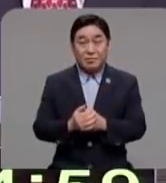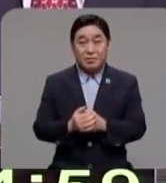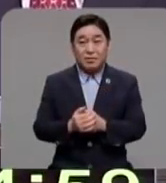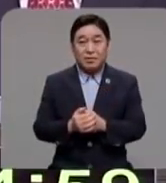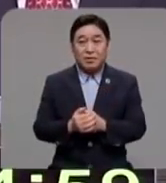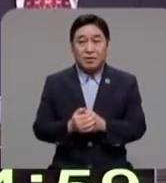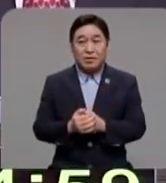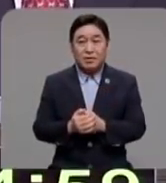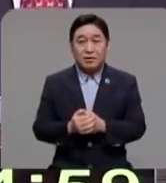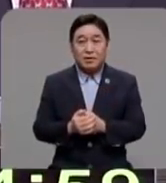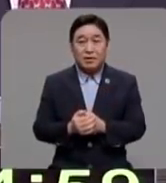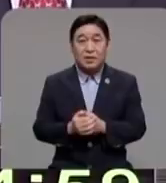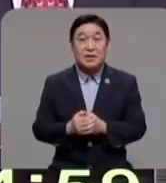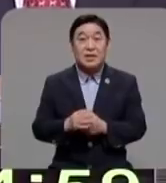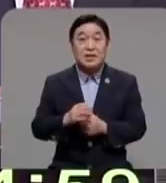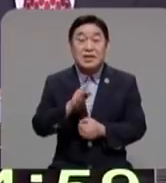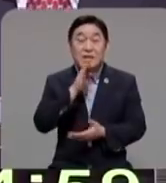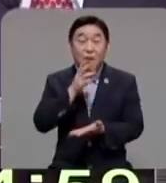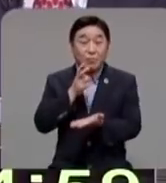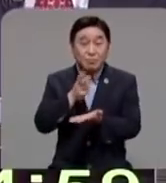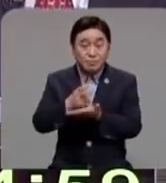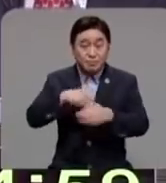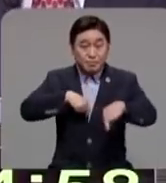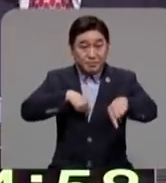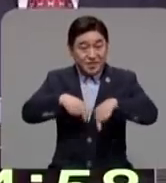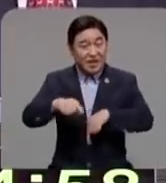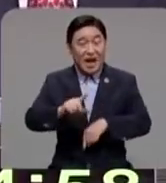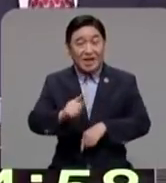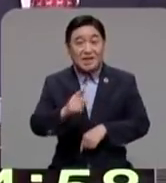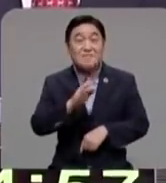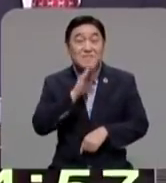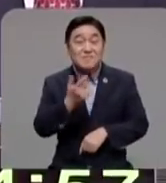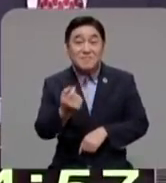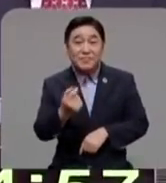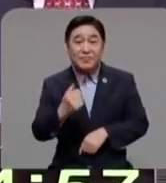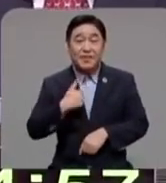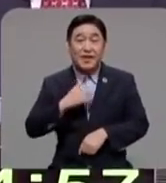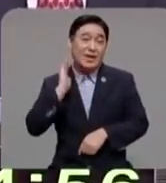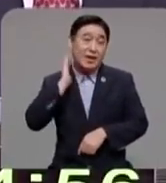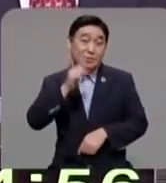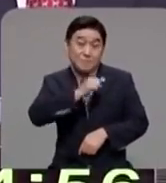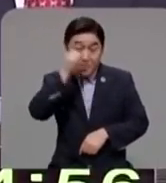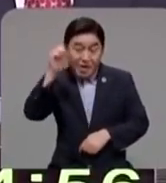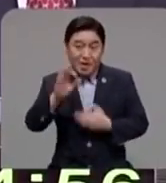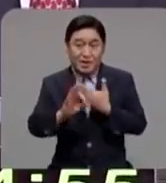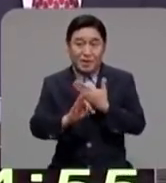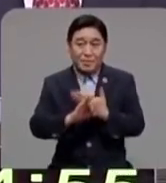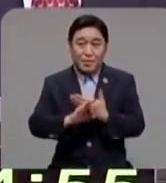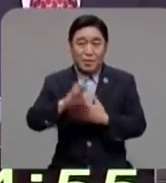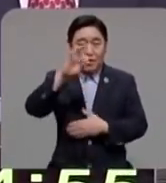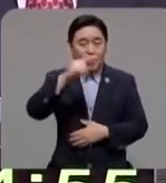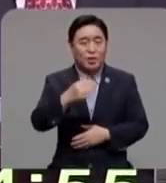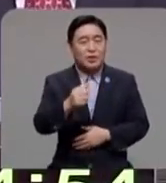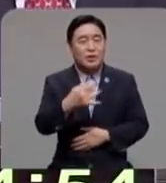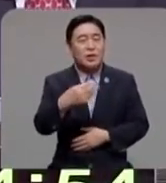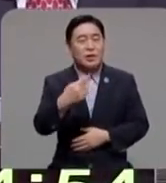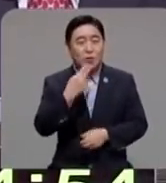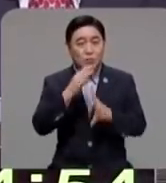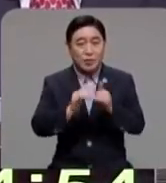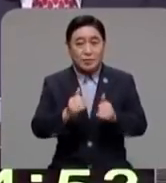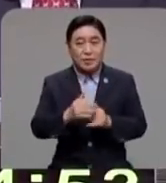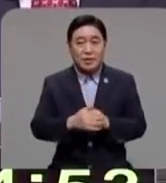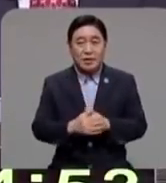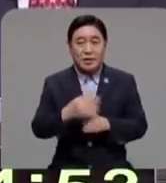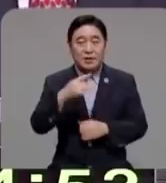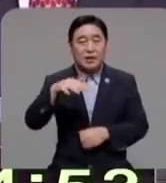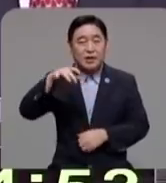네. 공산주의가 바로 실질적 법치가 제가 아니니까. 만약 대통령이 후보가 네. 되면 우리 원희룡 후보님 대장동